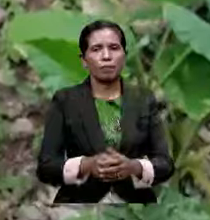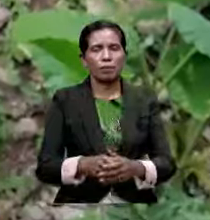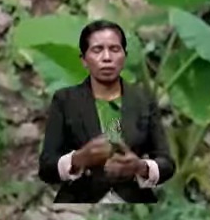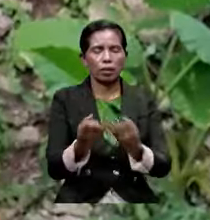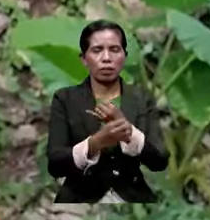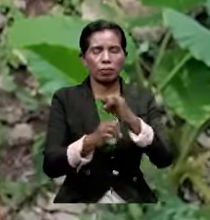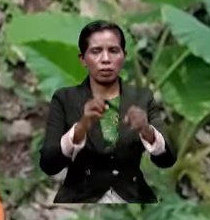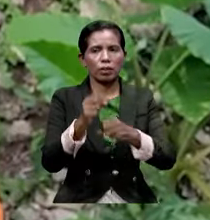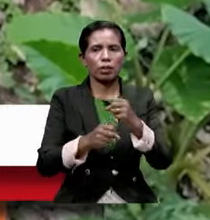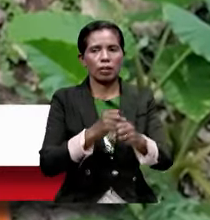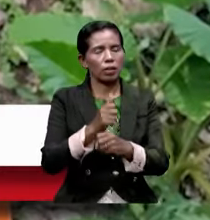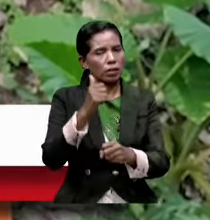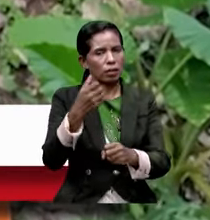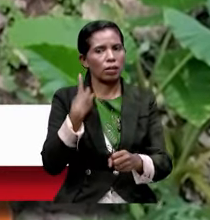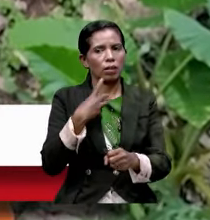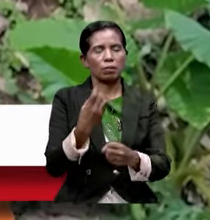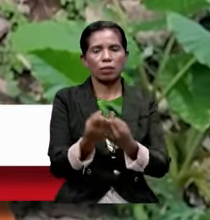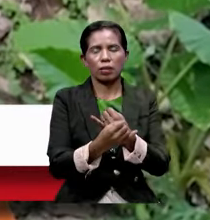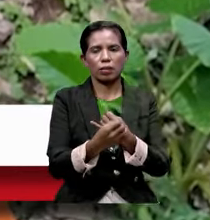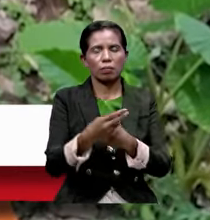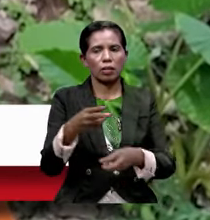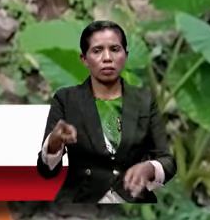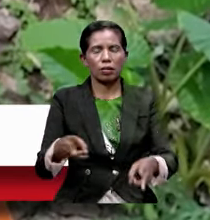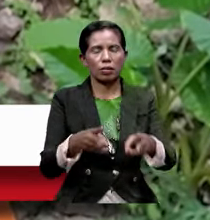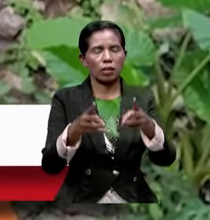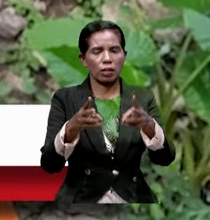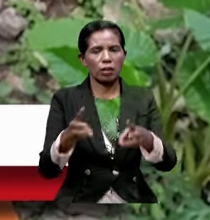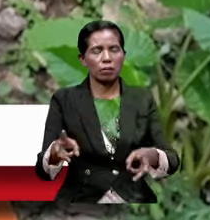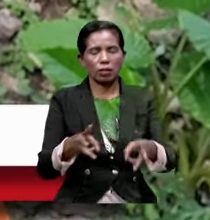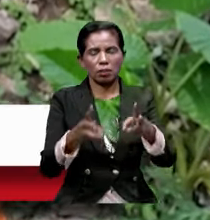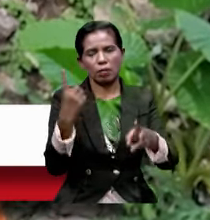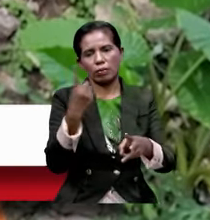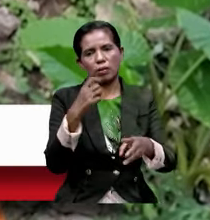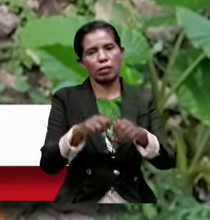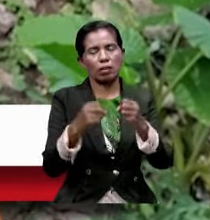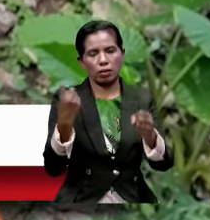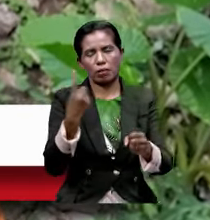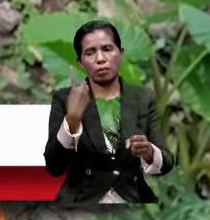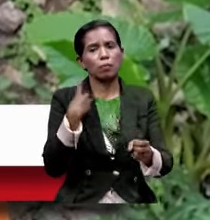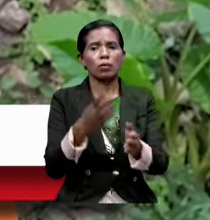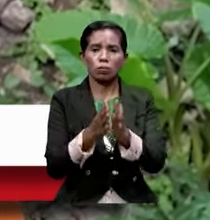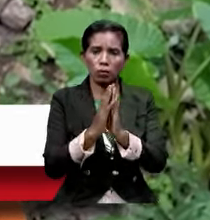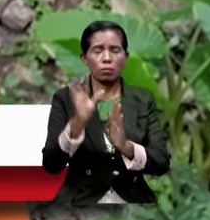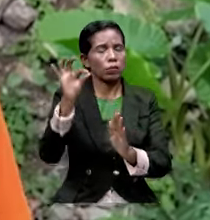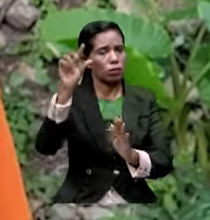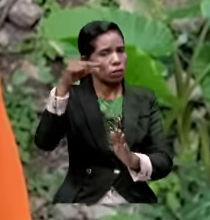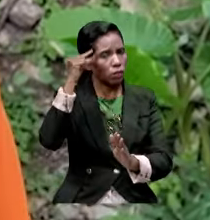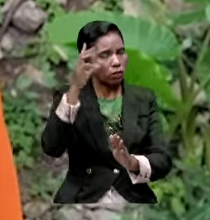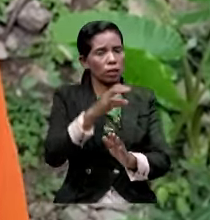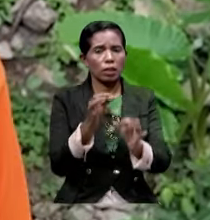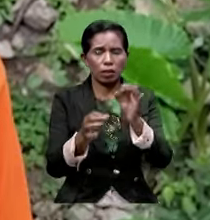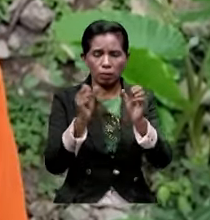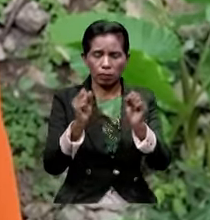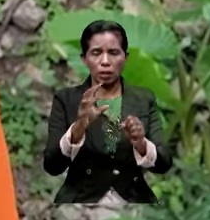mas amnya estrada maka si mahane sane na patin tamani mak dalaita usuba anun gubern sebel liliu ba